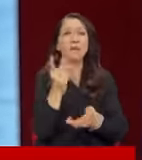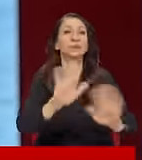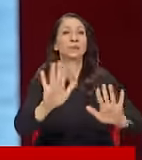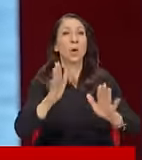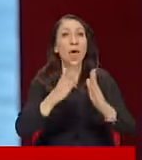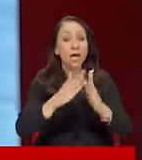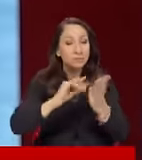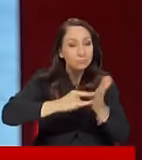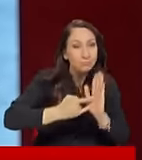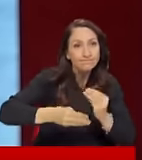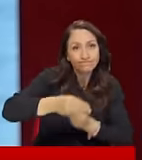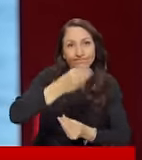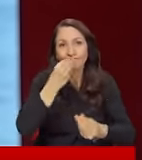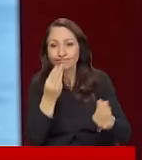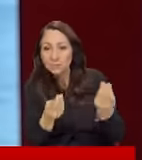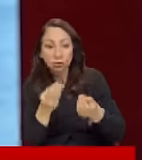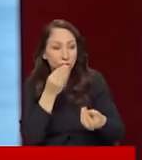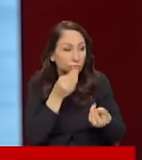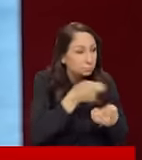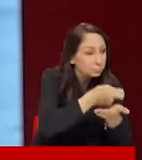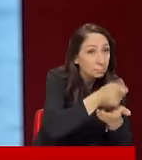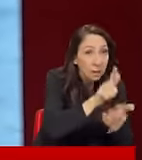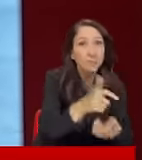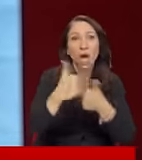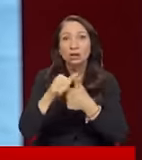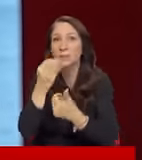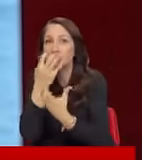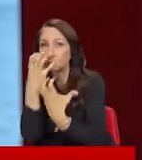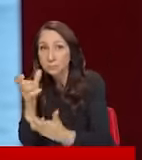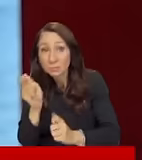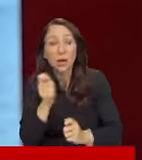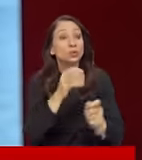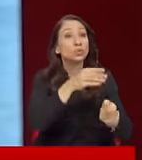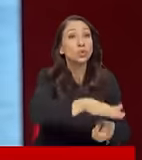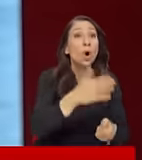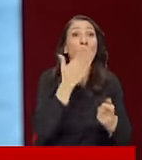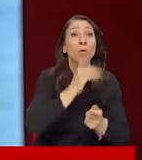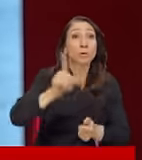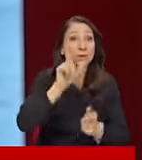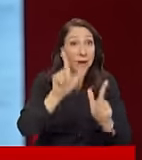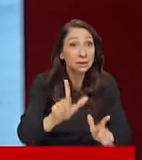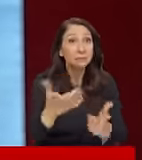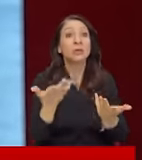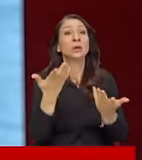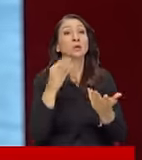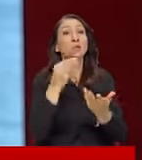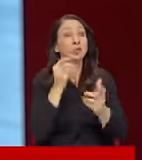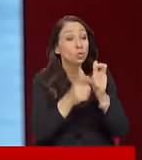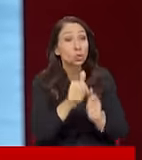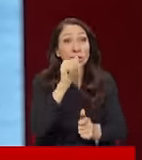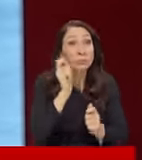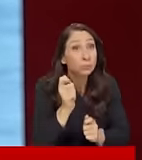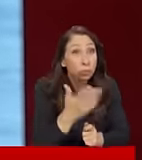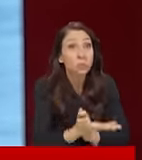onunla evin geçimini sağlamak zorunda. Çocuğunu beslemek zorunda, çocuğunu okula göndermek zorunda, eğitim aldırmak zorunda, çocuğuna süt